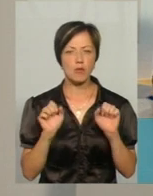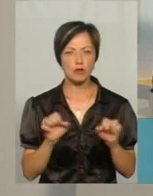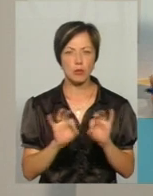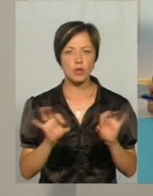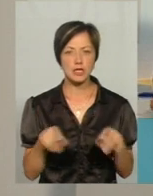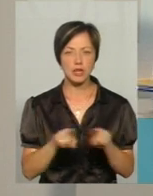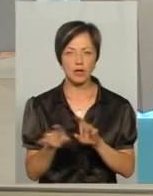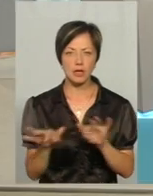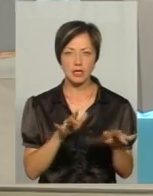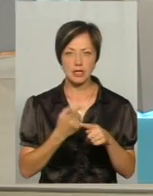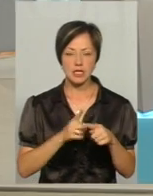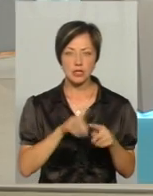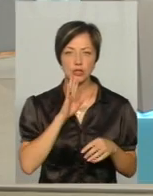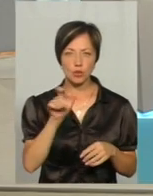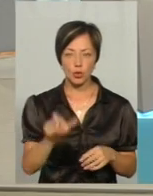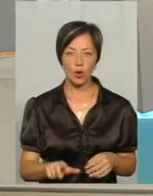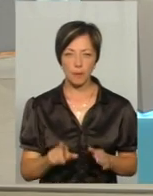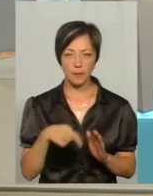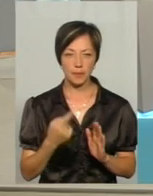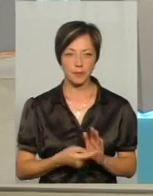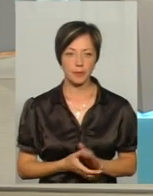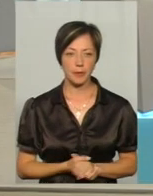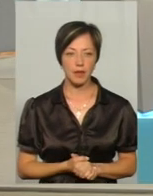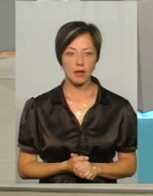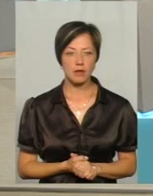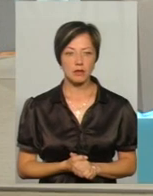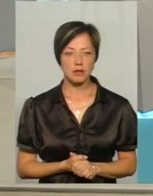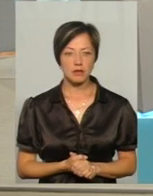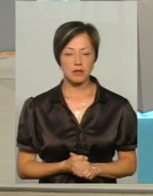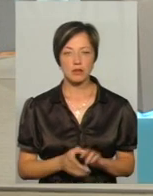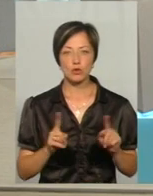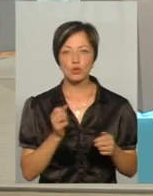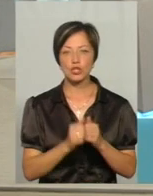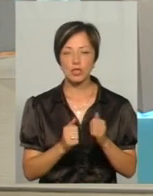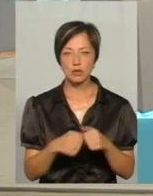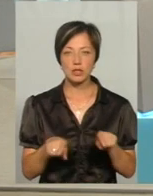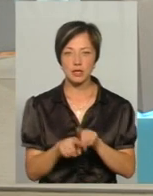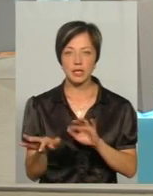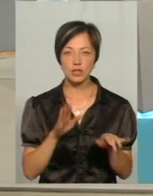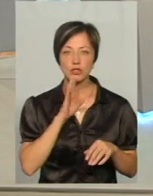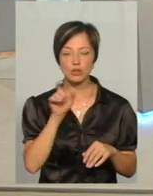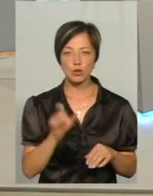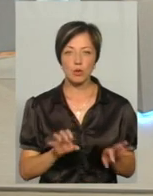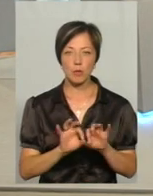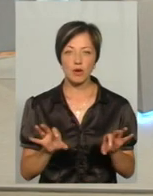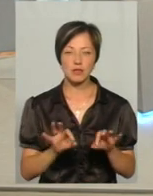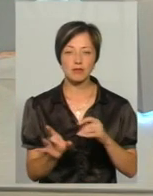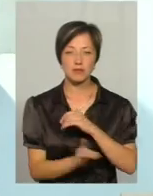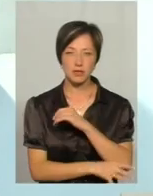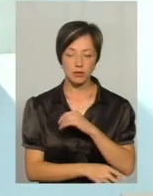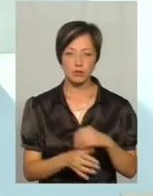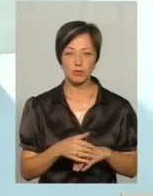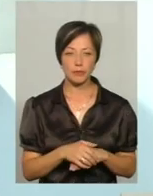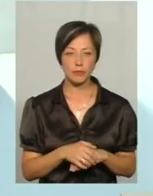такі дії оцих жінок? Ну, дуже часто, скажімо, такі дії жінок пояснюють саме злиднями.